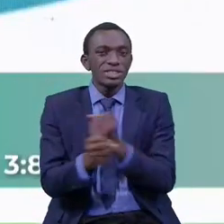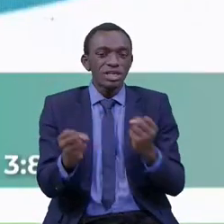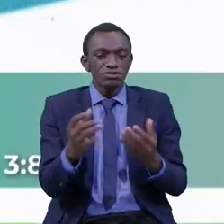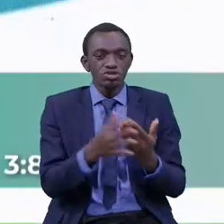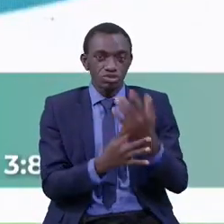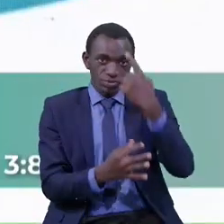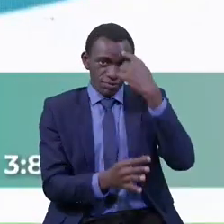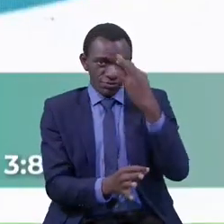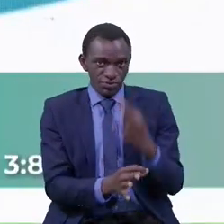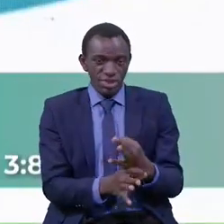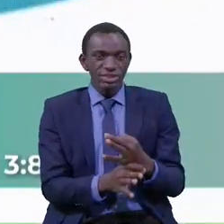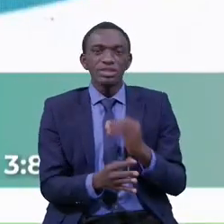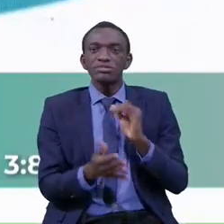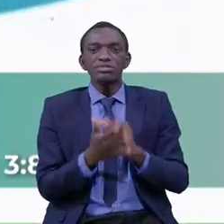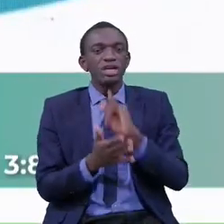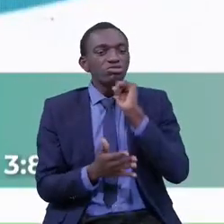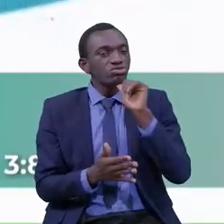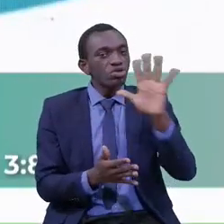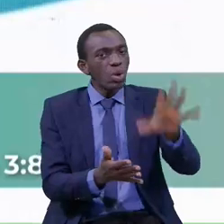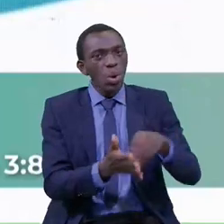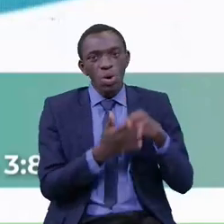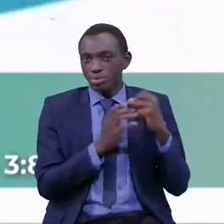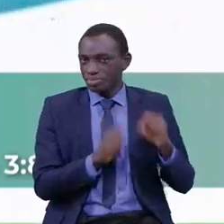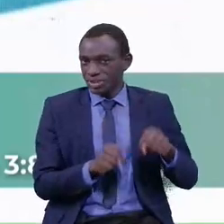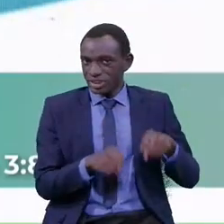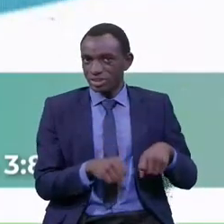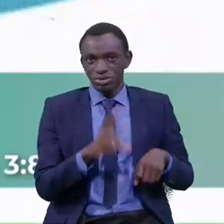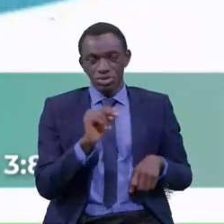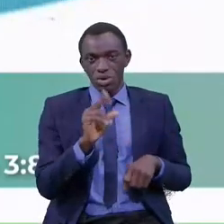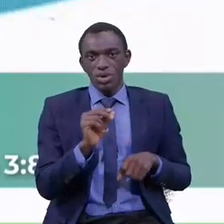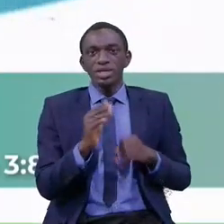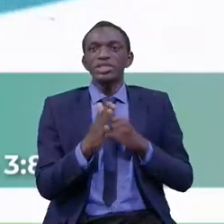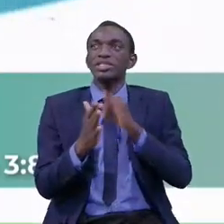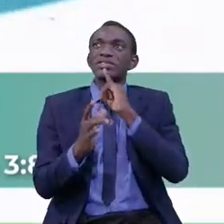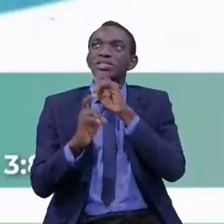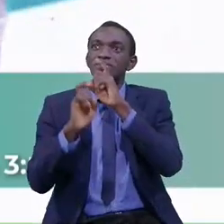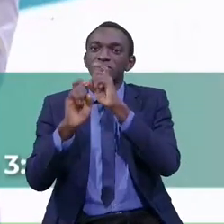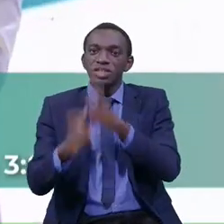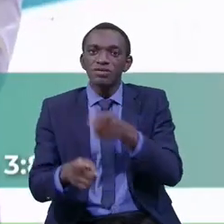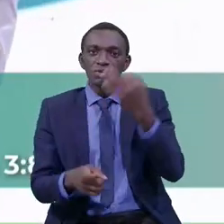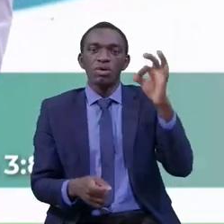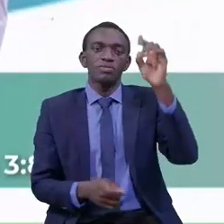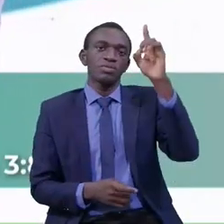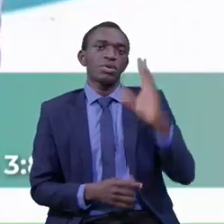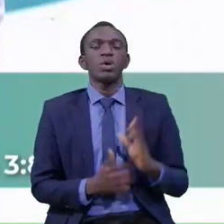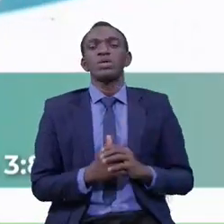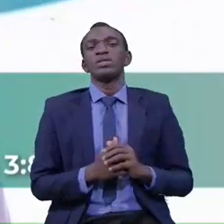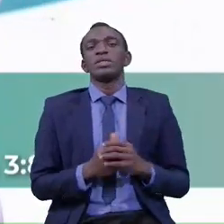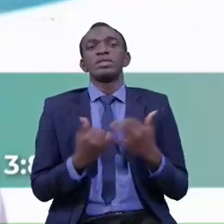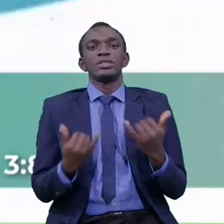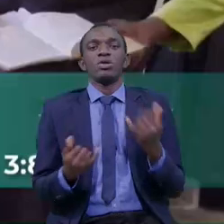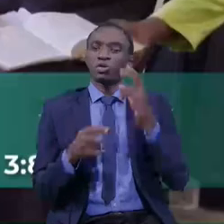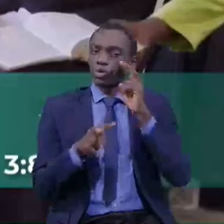Par le moyen de la foi. Et cela ne vient pas de vous. C'est le don de Dieu. Voyons en Tite au chapitre